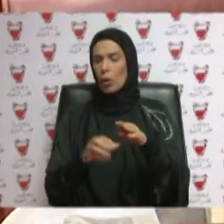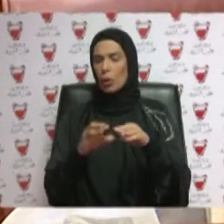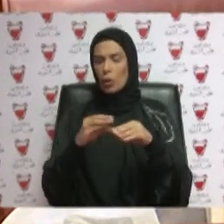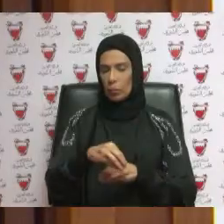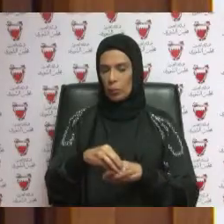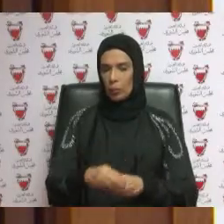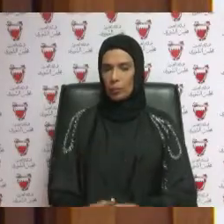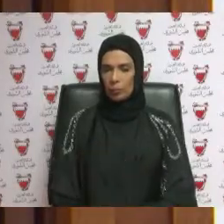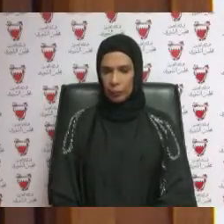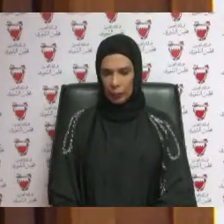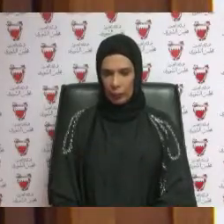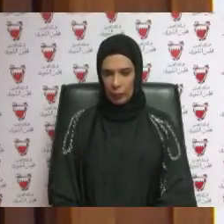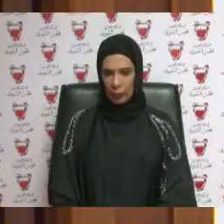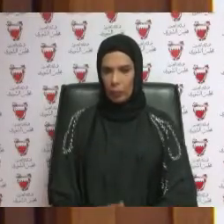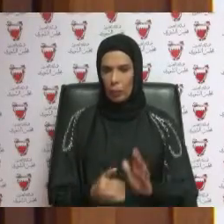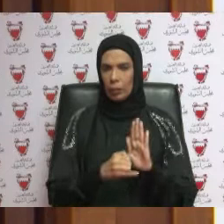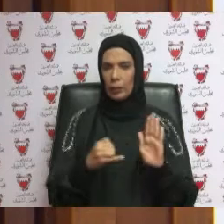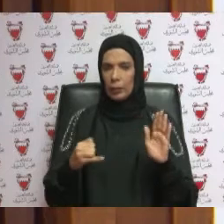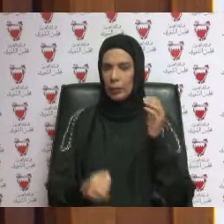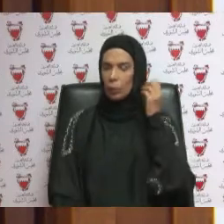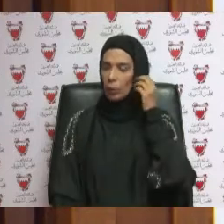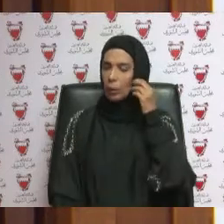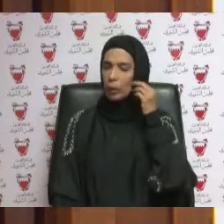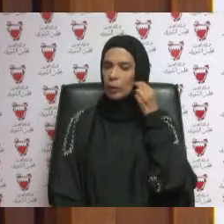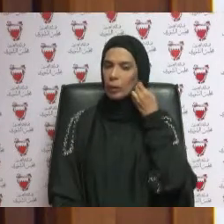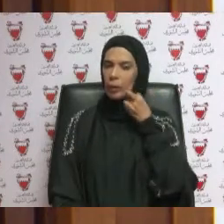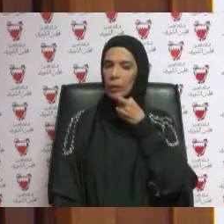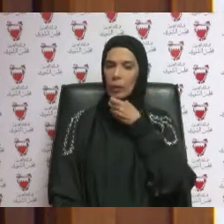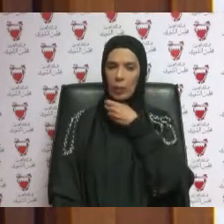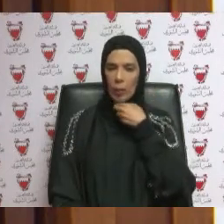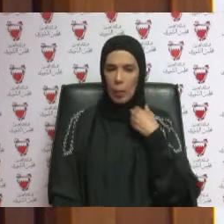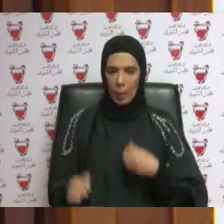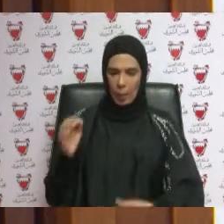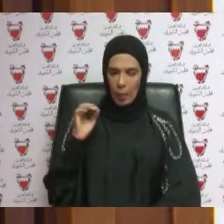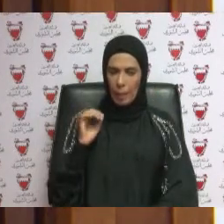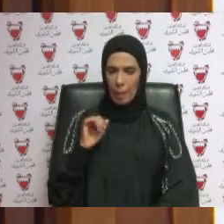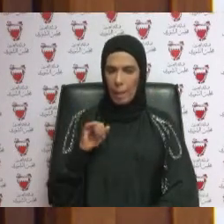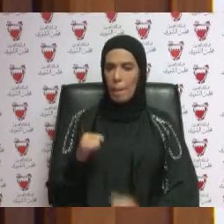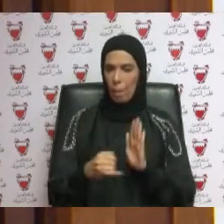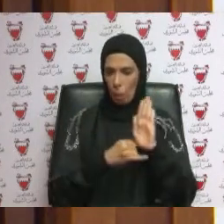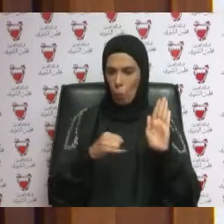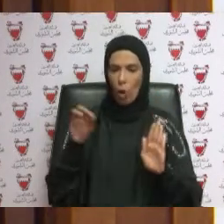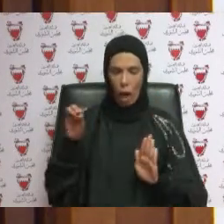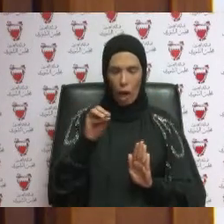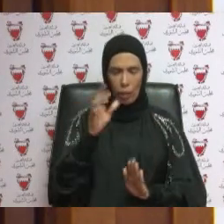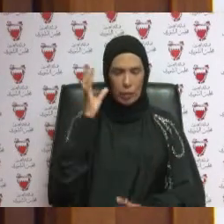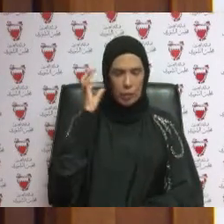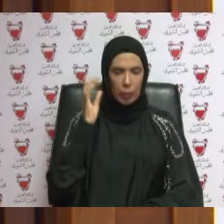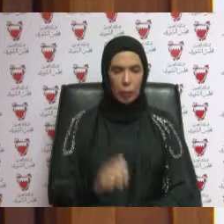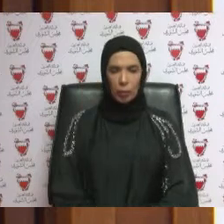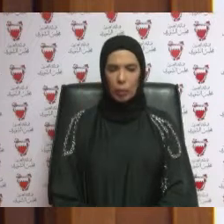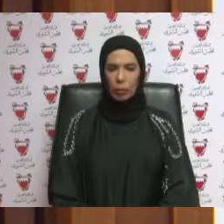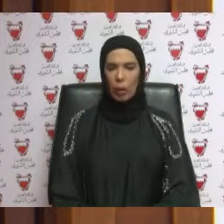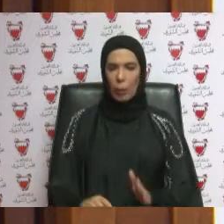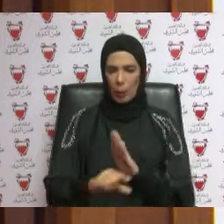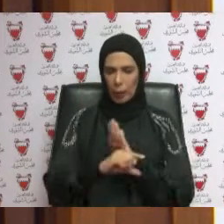اللجنة يزودنا، بس عندي ملاحظة. جميل نحن سمعنا عدد من الملاحظات من الإخوان فيما يتعلق في بعض